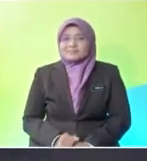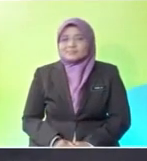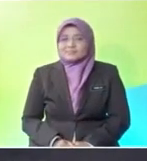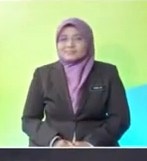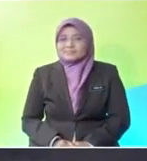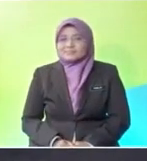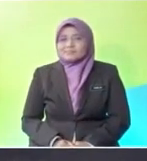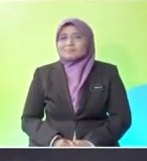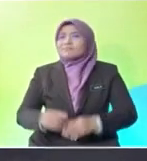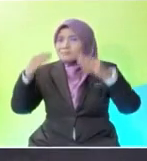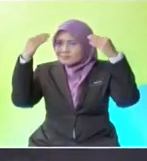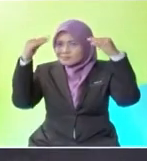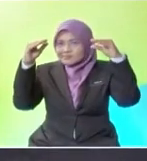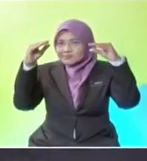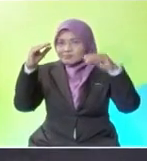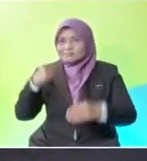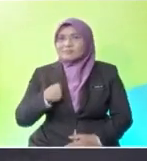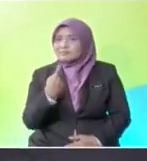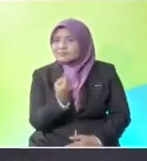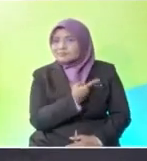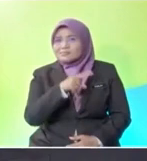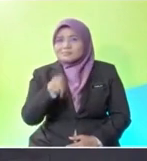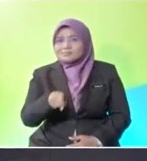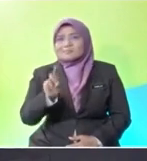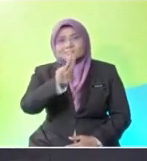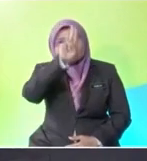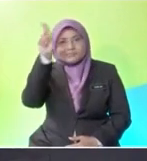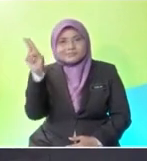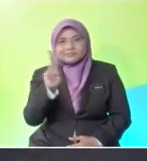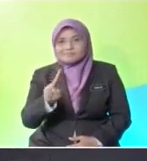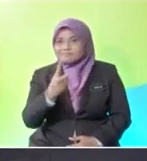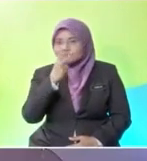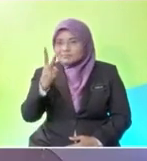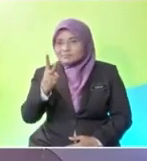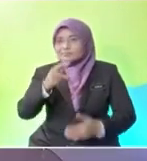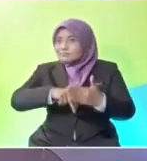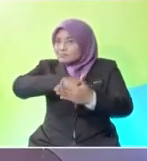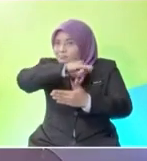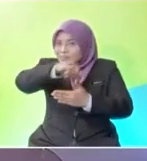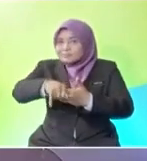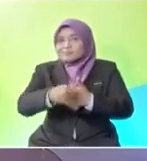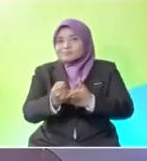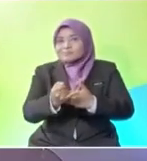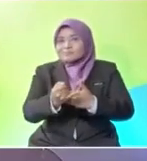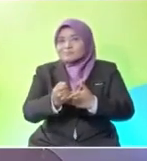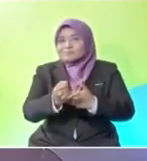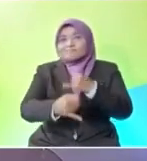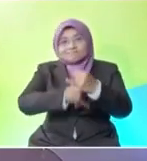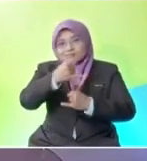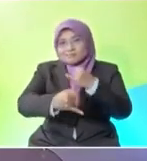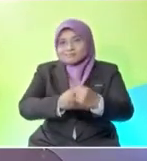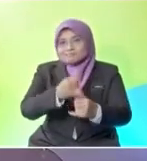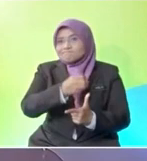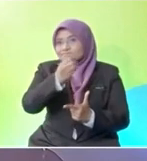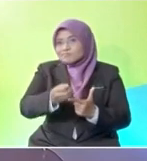kita perlu uji kaji gitu loh sebelum Hani buat bentangan kita tengok dahulu